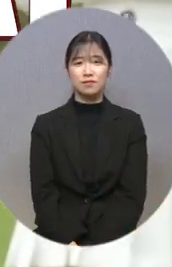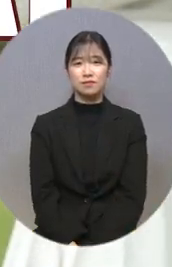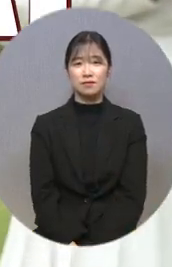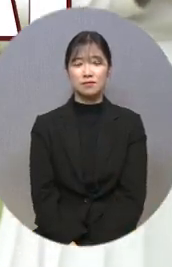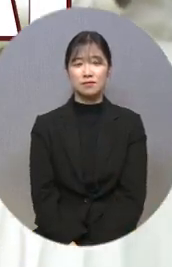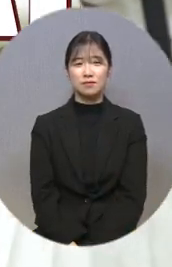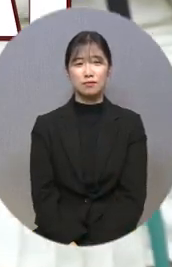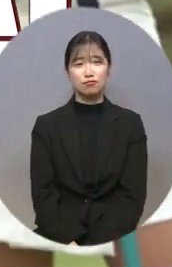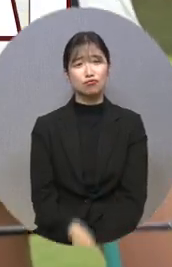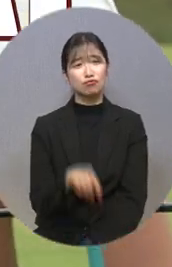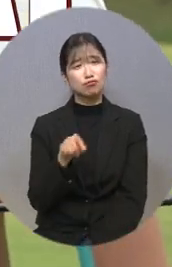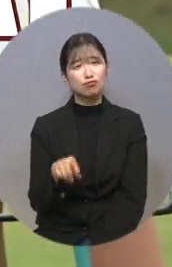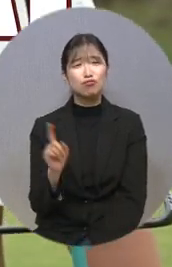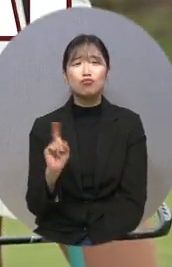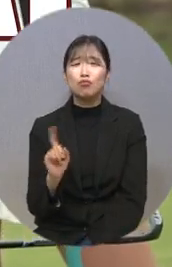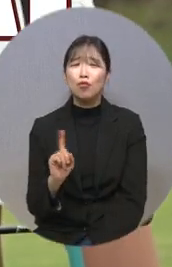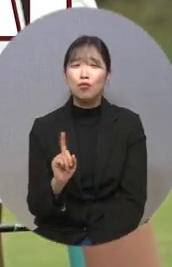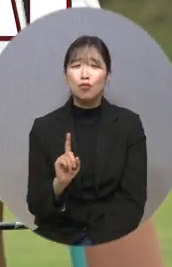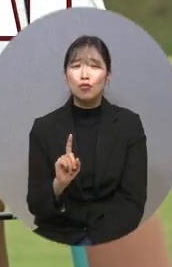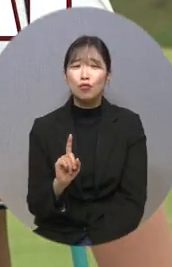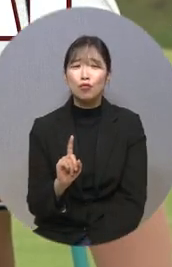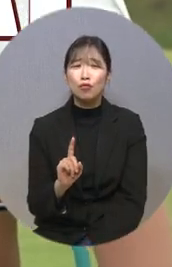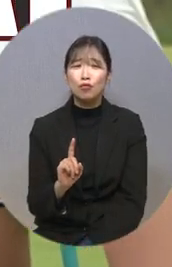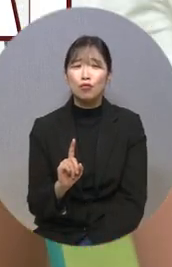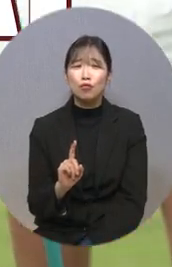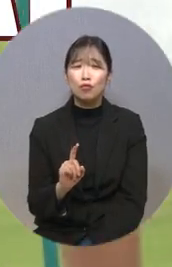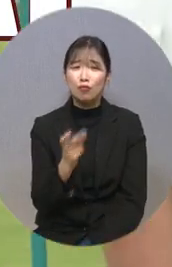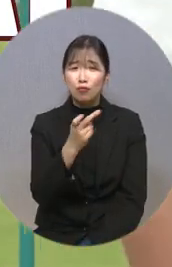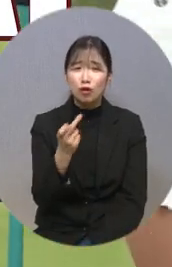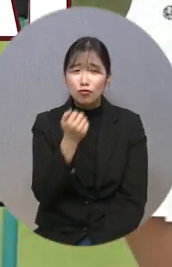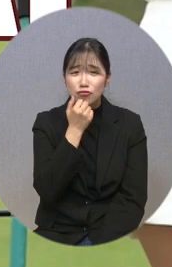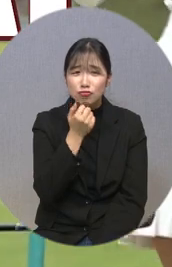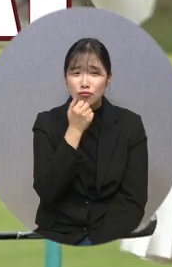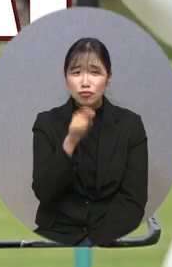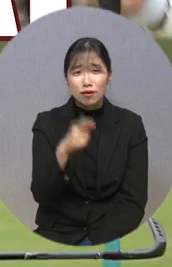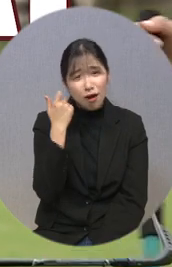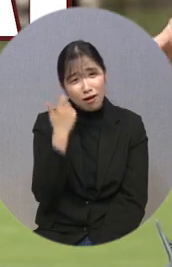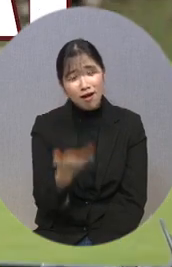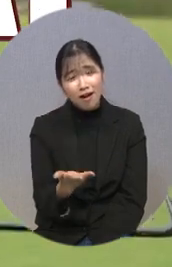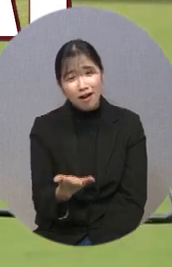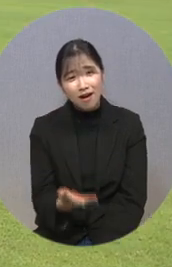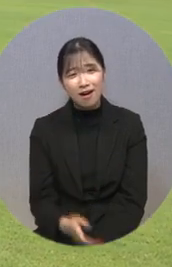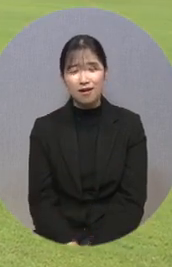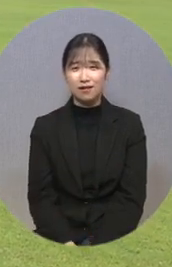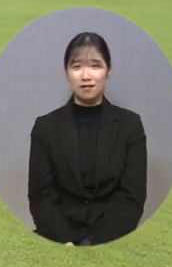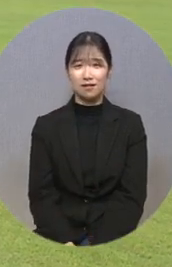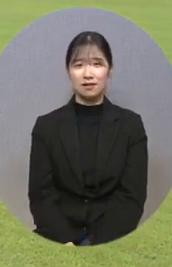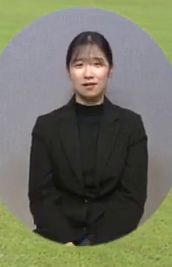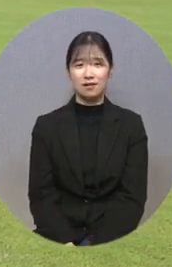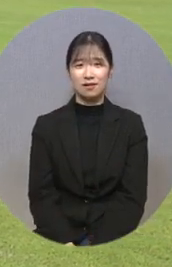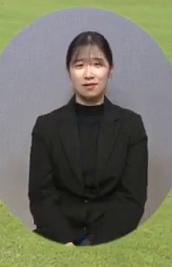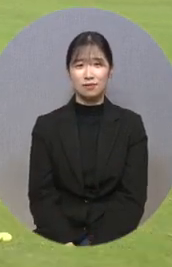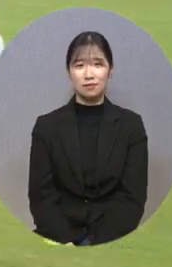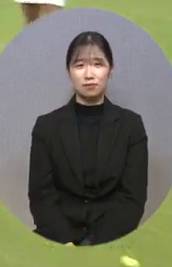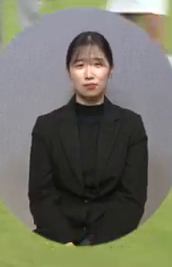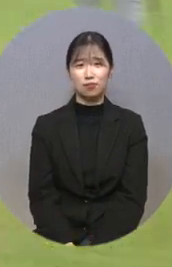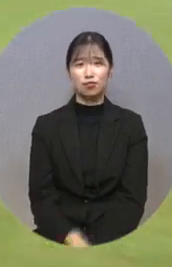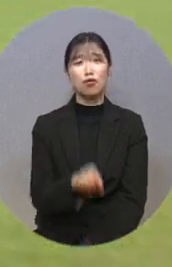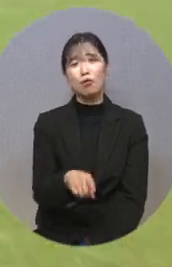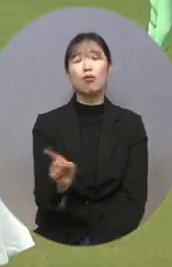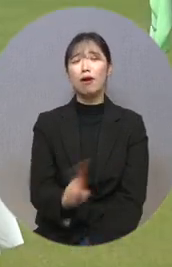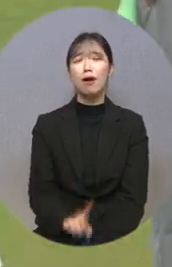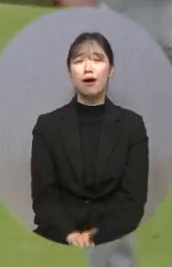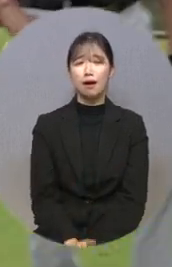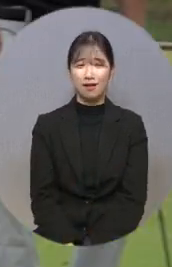뭐한 거지냐? 나 오빠! 오빠 진짜 웃기려고 한 거니까? 그냥? 아 진짜? 아 뭐하는 거니까